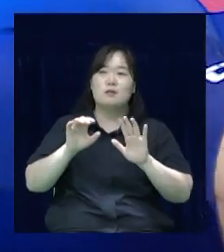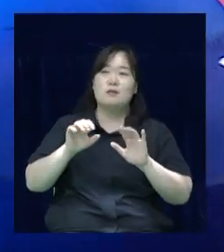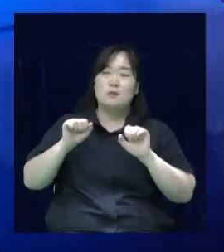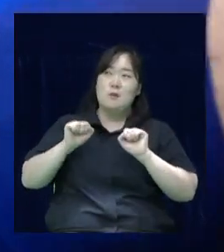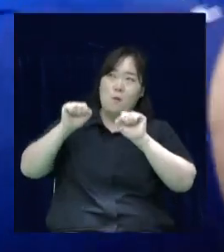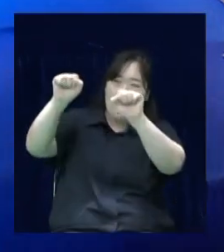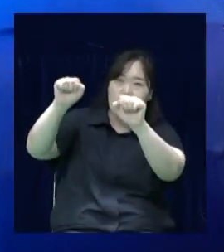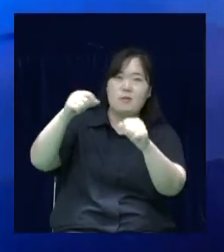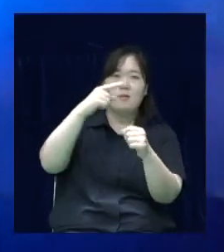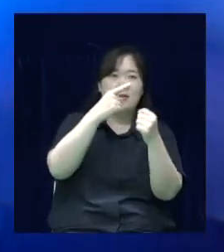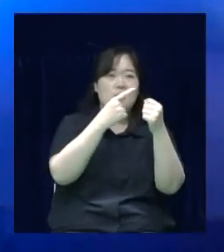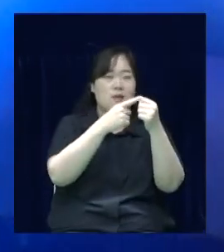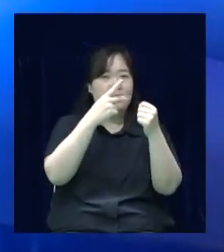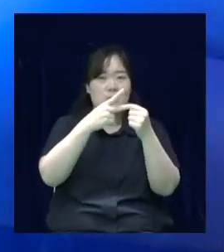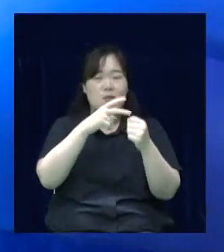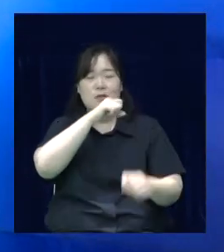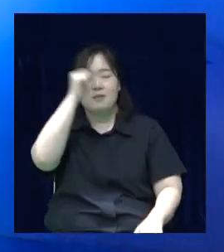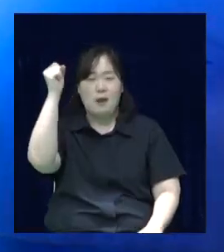입장에서도.